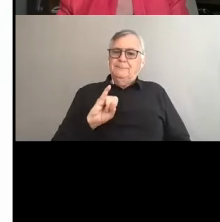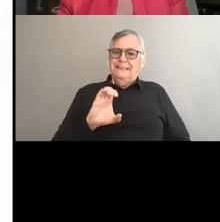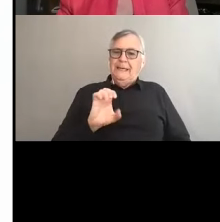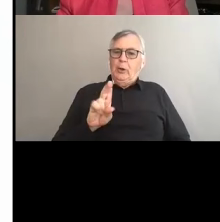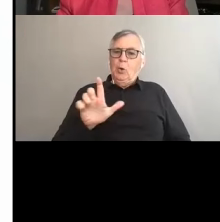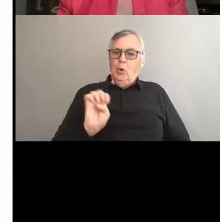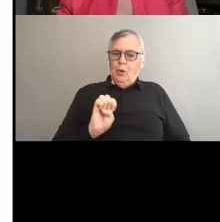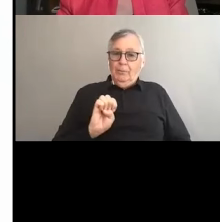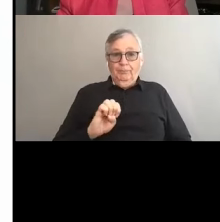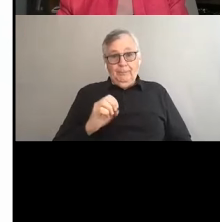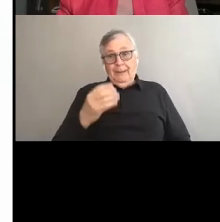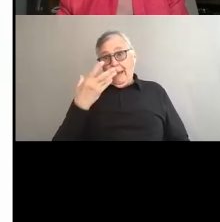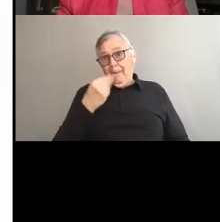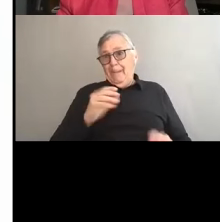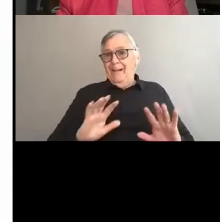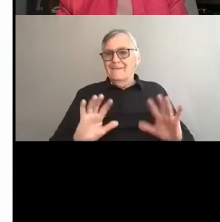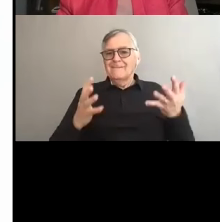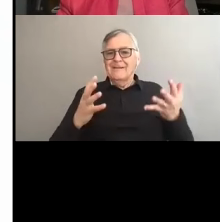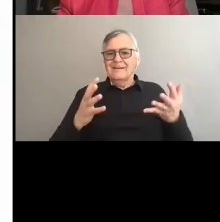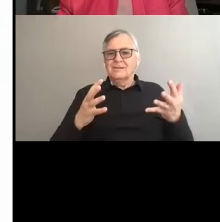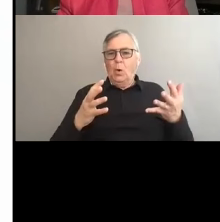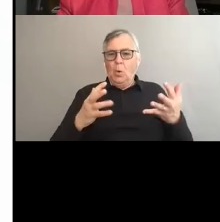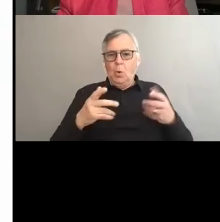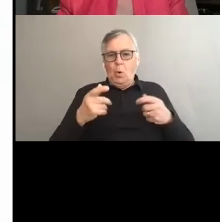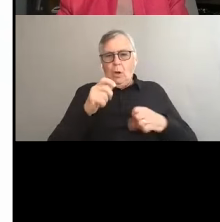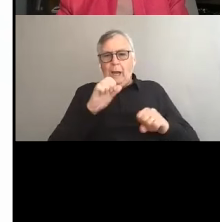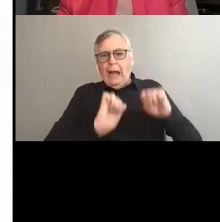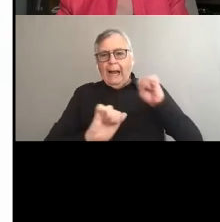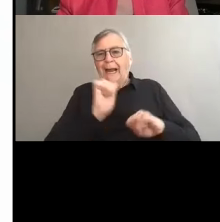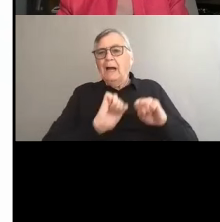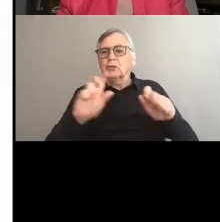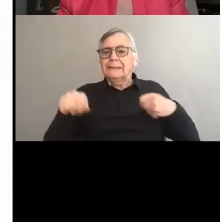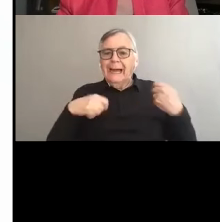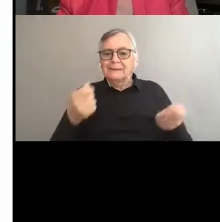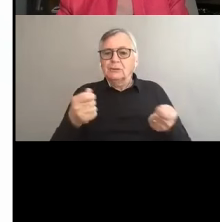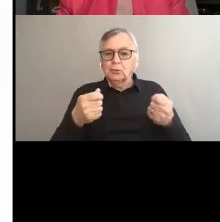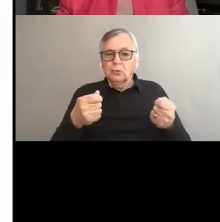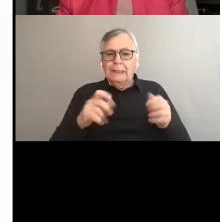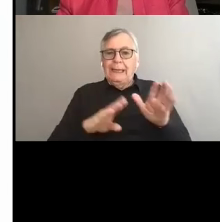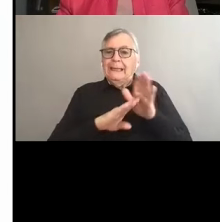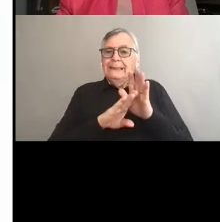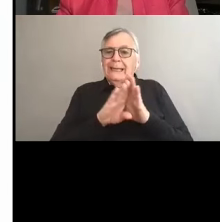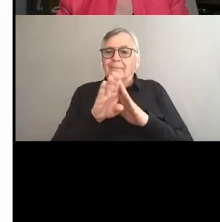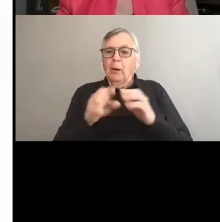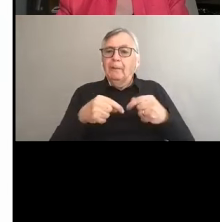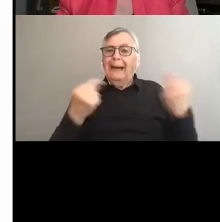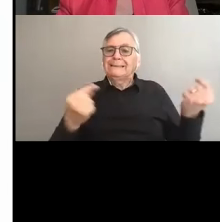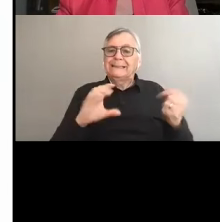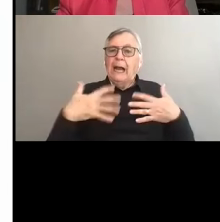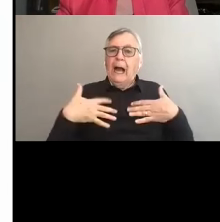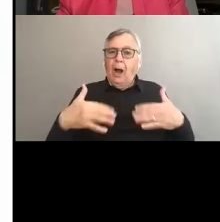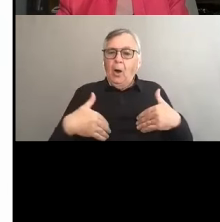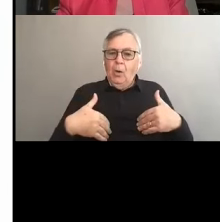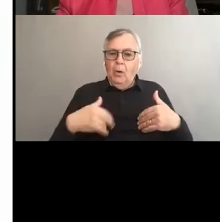c'est une belle façon de mimer la nature, un vaccin, et de développer des anticorps qui vont